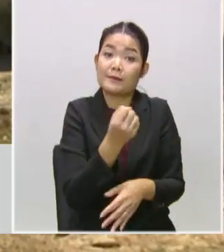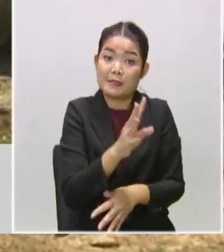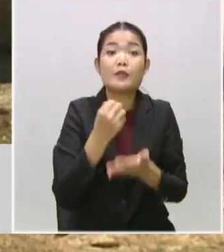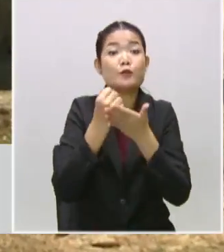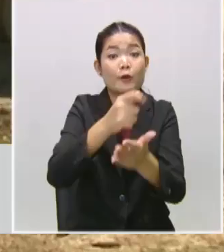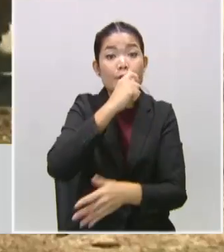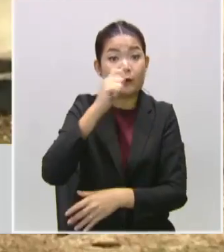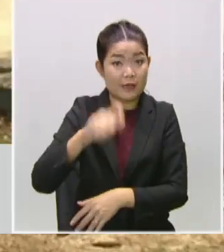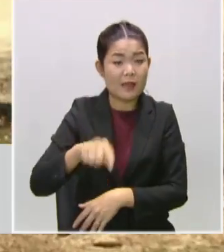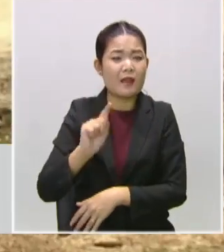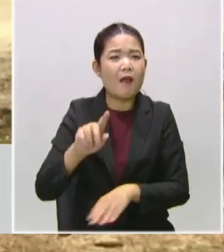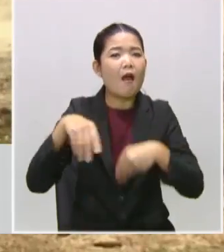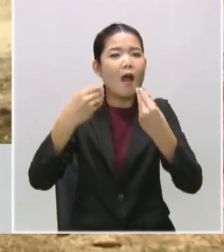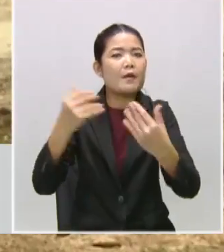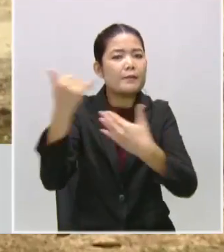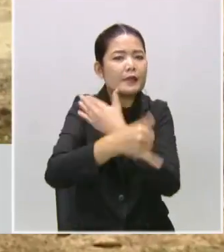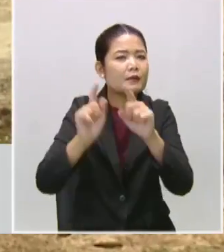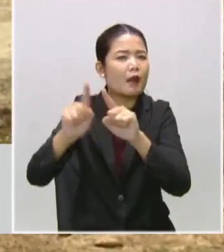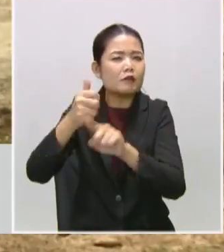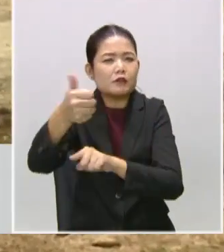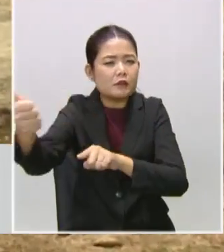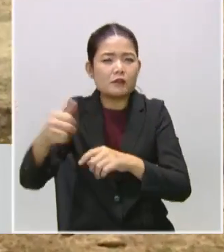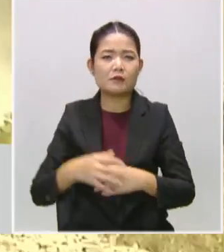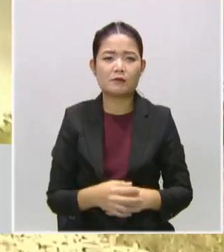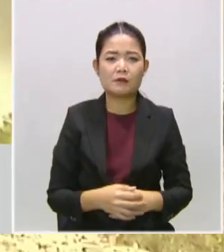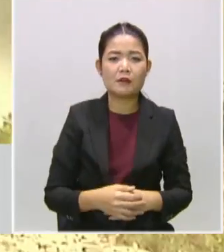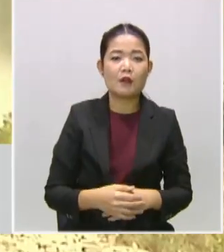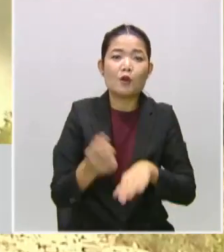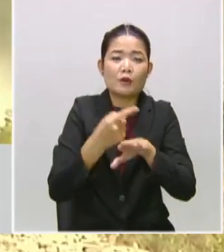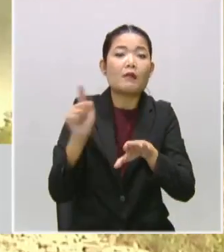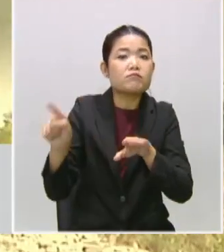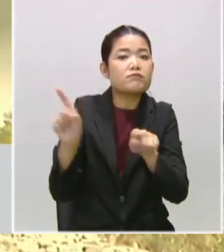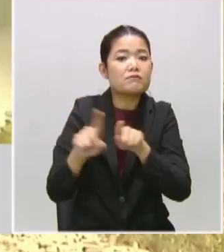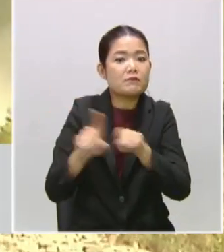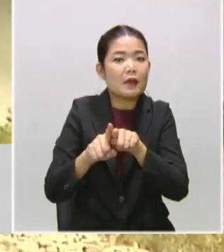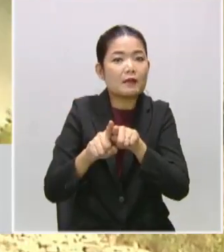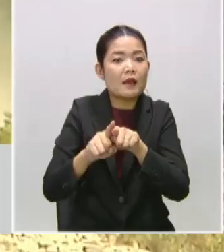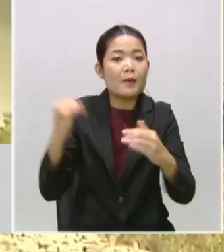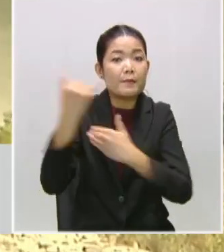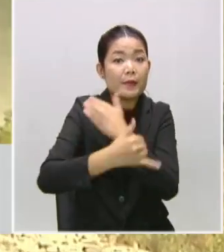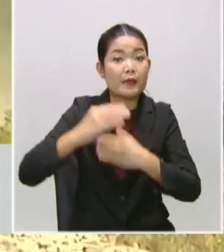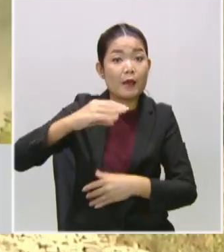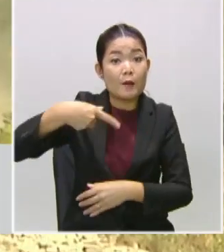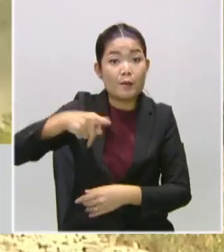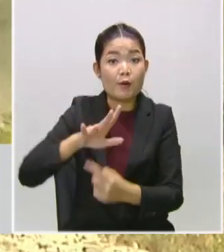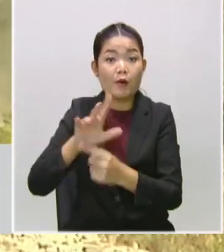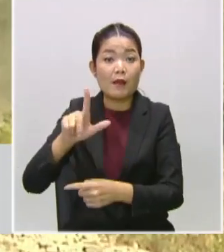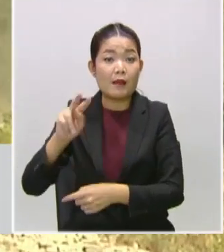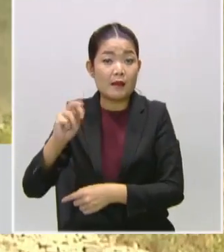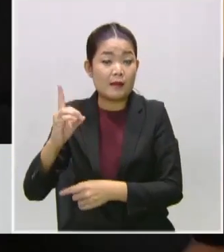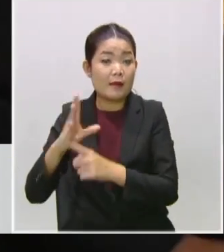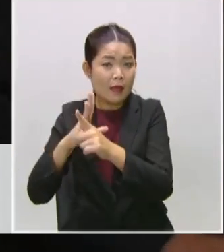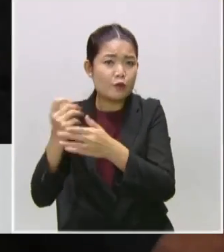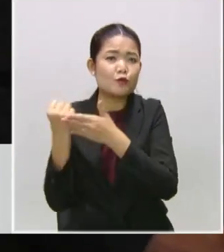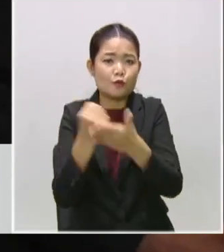นและยินยอมให้ประเทศยุโรปอื่นๆรวมทั้งโปแลนด์ที่ครอบครองรถถังรุ่นเดียวกันที่ผลิตในเยอรมนีสามารถส่งไปช่วยยูเครน